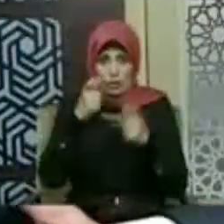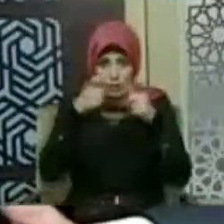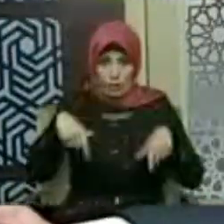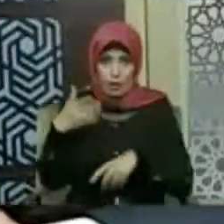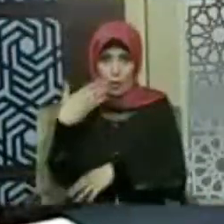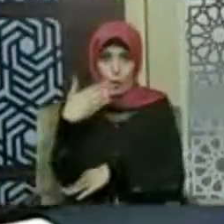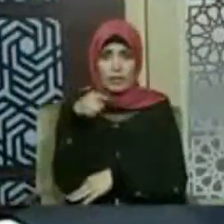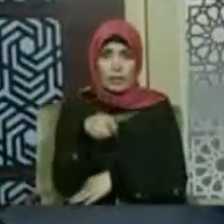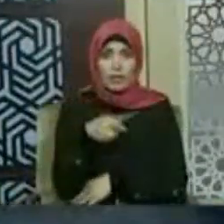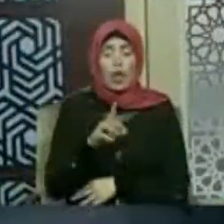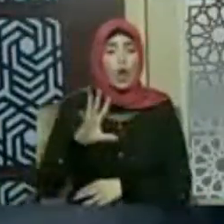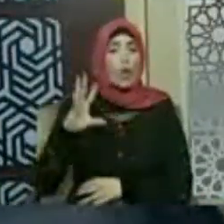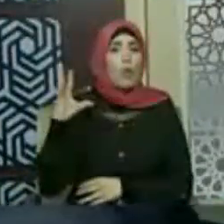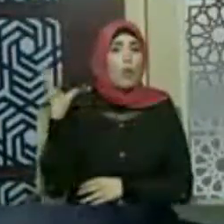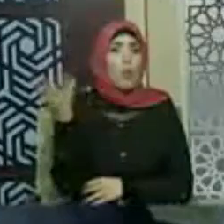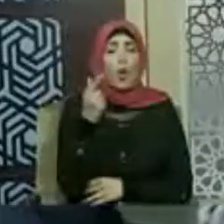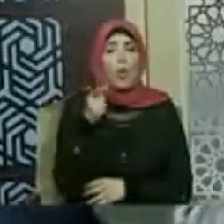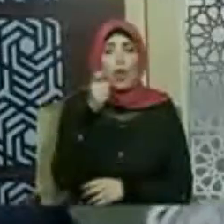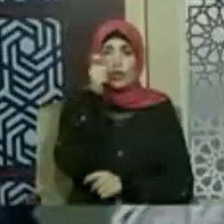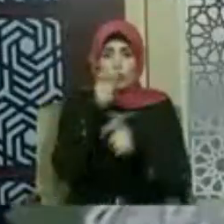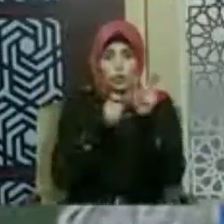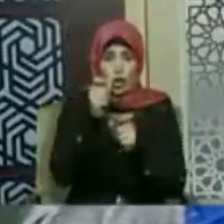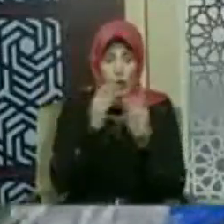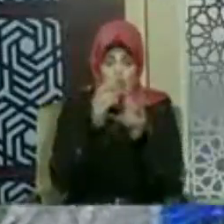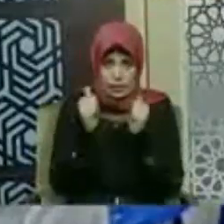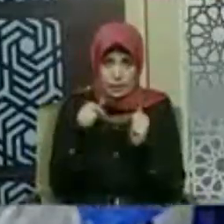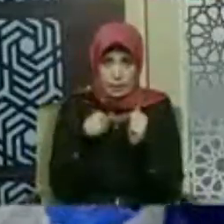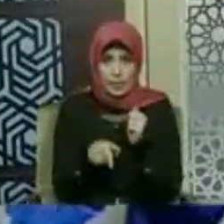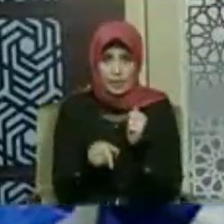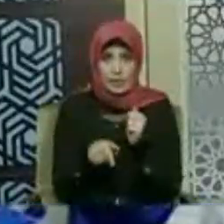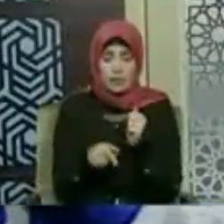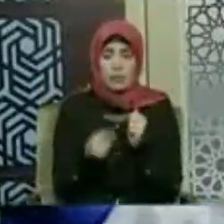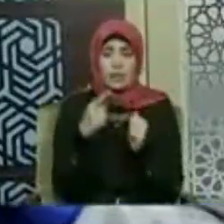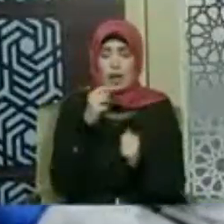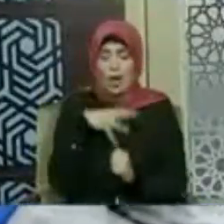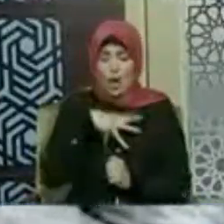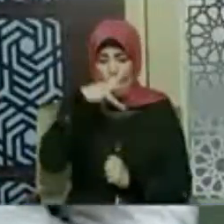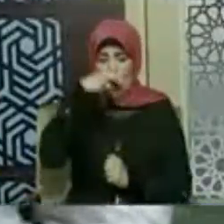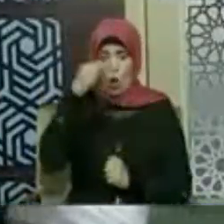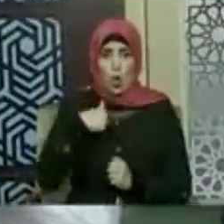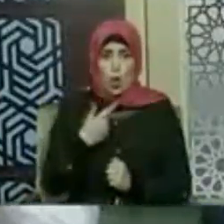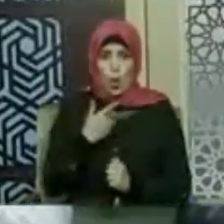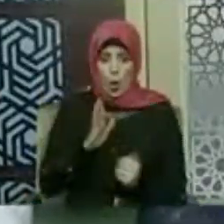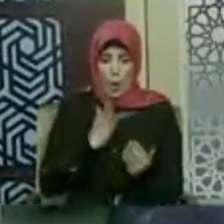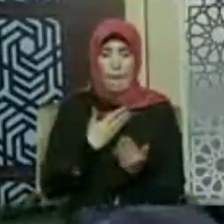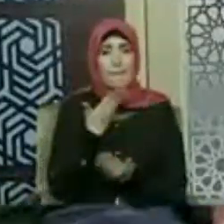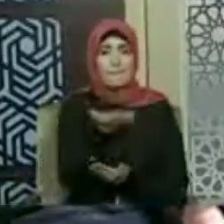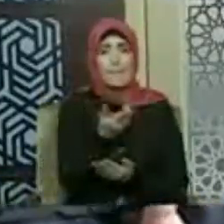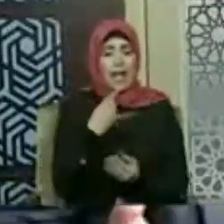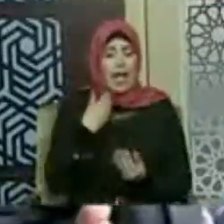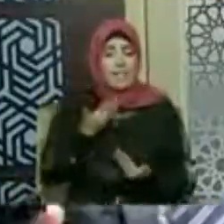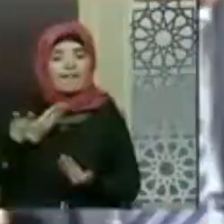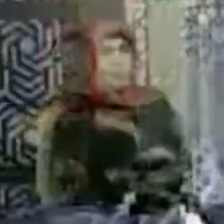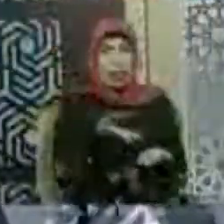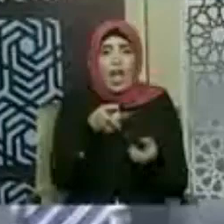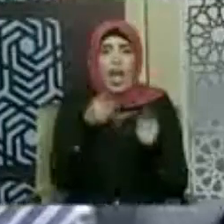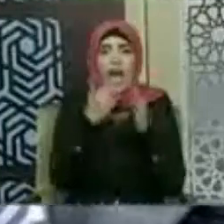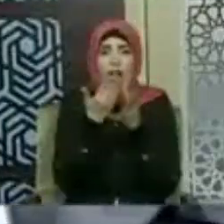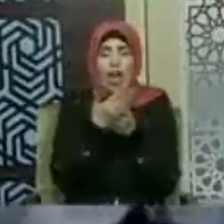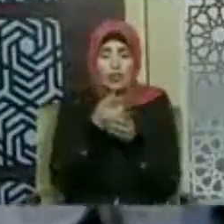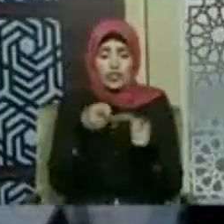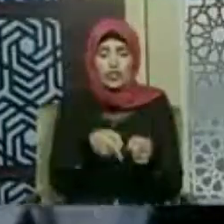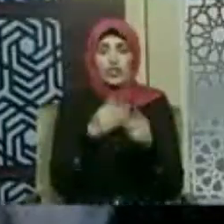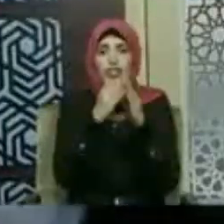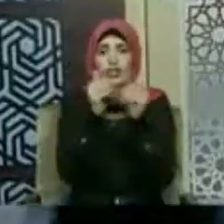العظيم. واللهم لا تجعل فينا ولا لنا ولا بيننا مريضا إلا